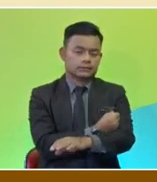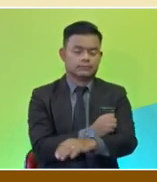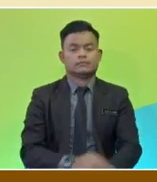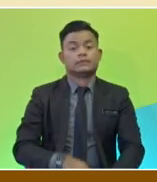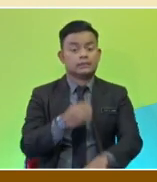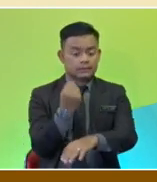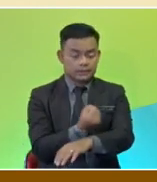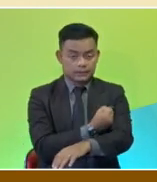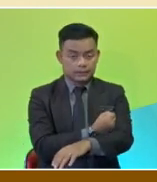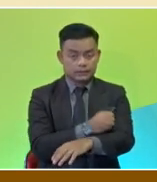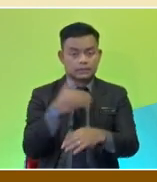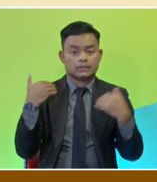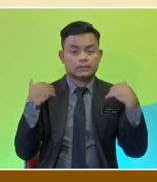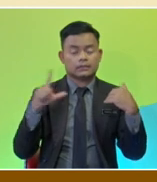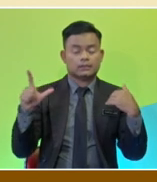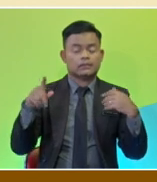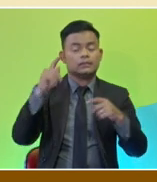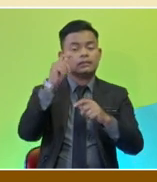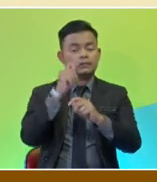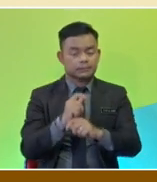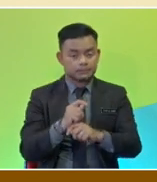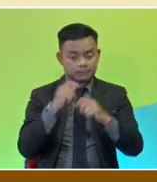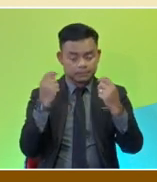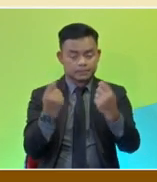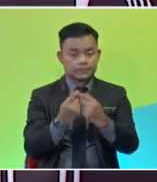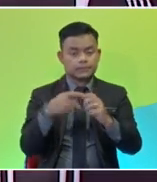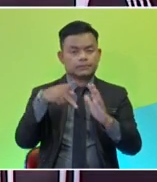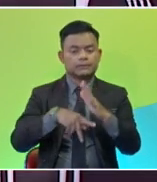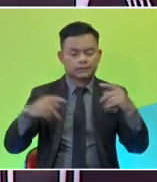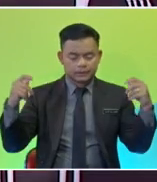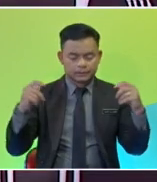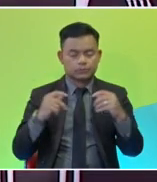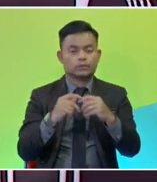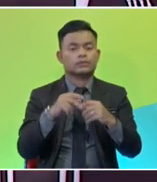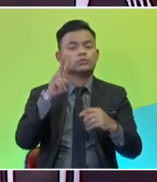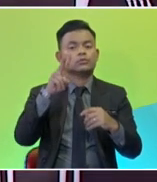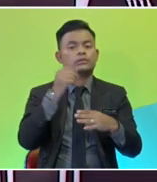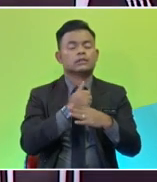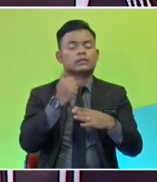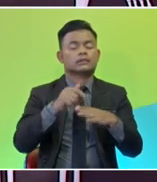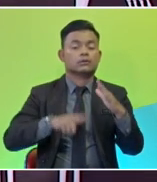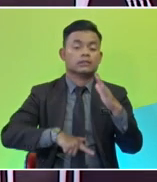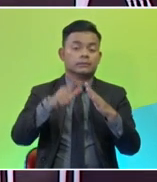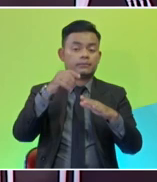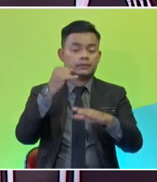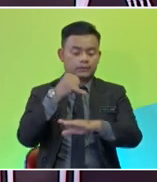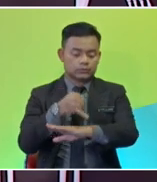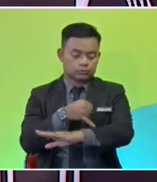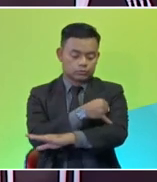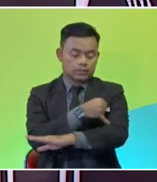pertemuan dua atau lebih tulang jadi setiap kali ada dua jenis tulang yang berbeda